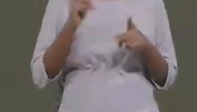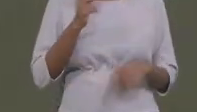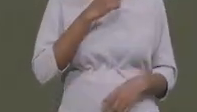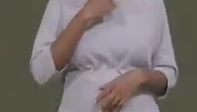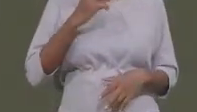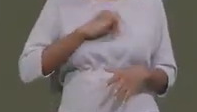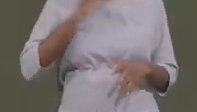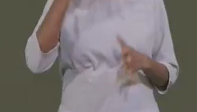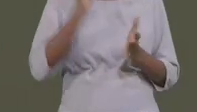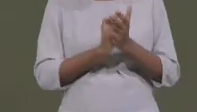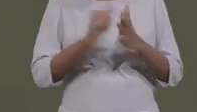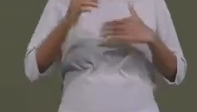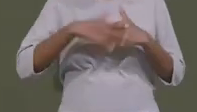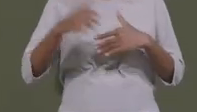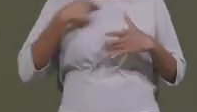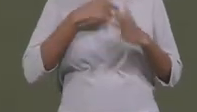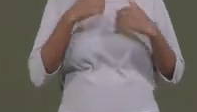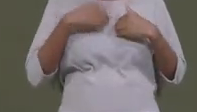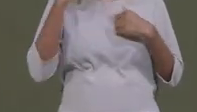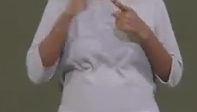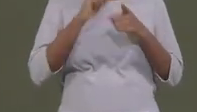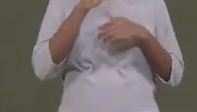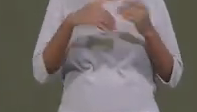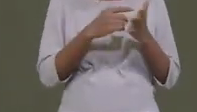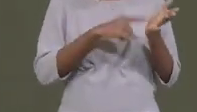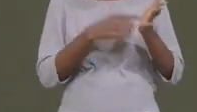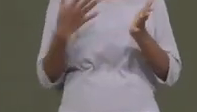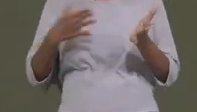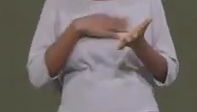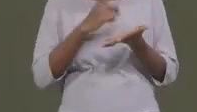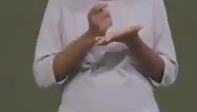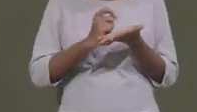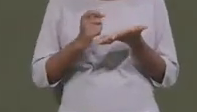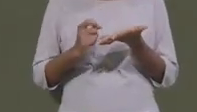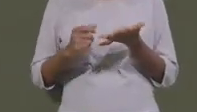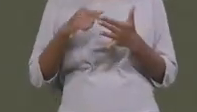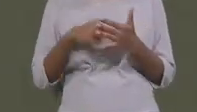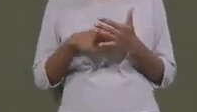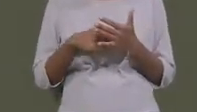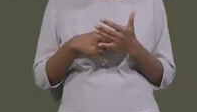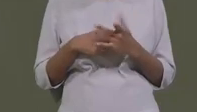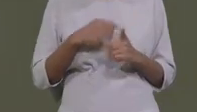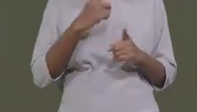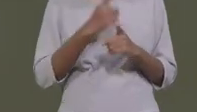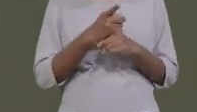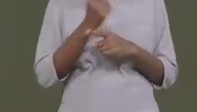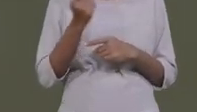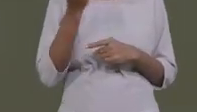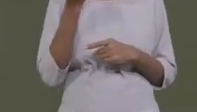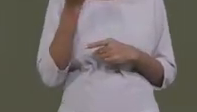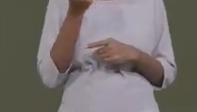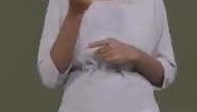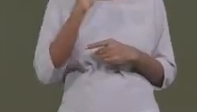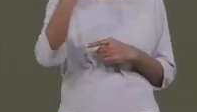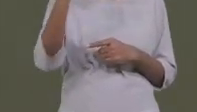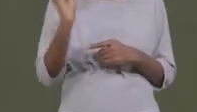En tant que pasteur, je sais, après avoir écouté toutes ces choses, vous notez ces choses,